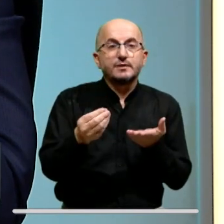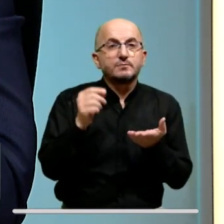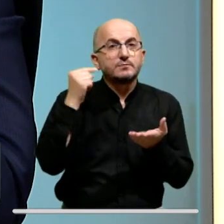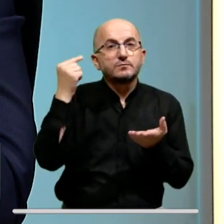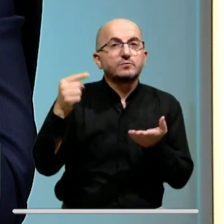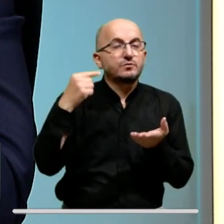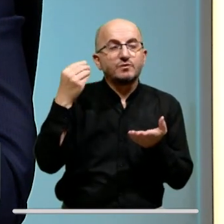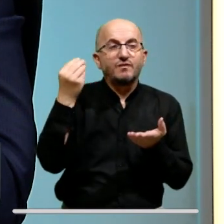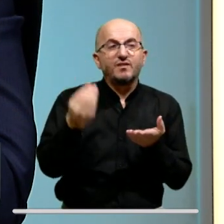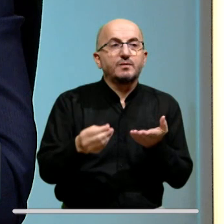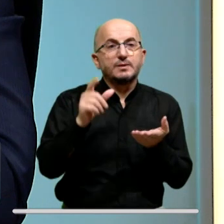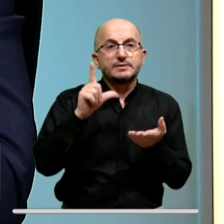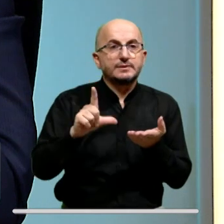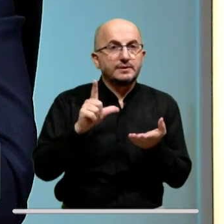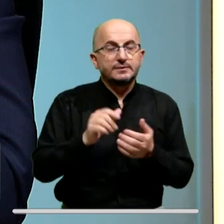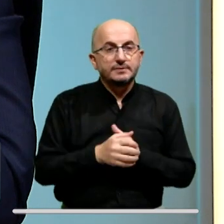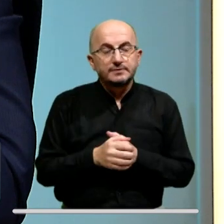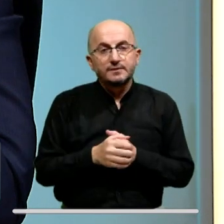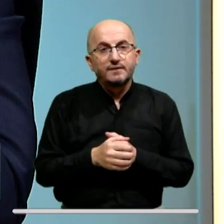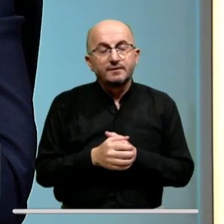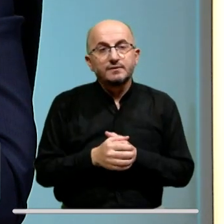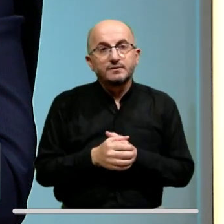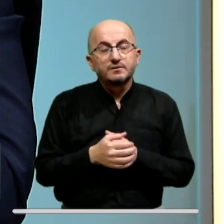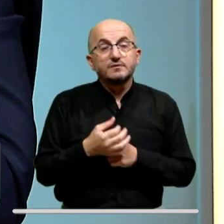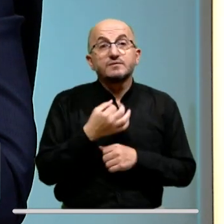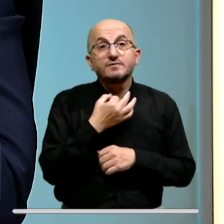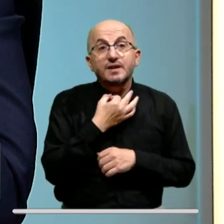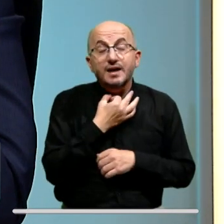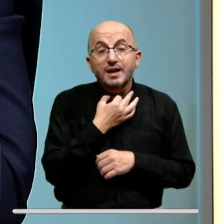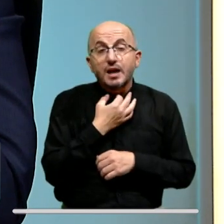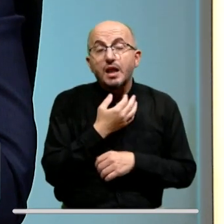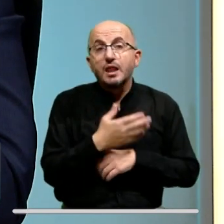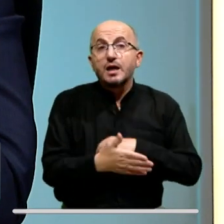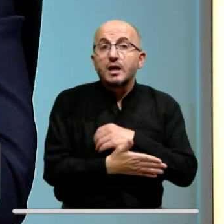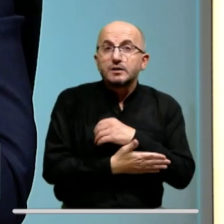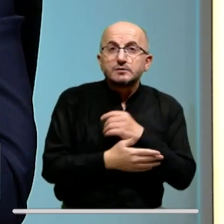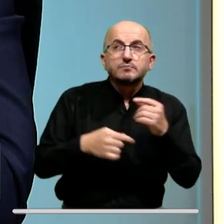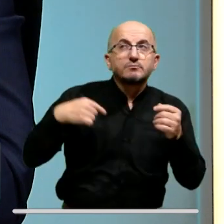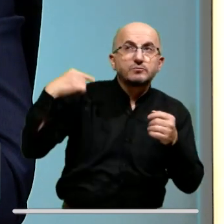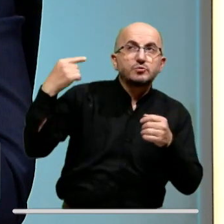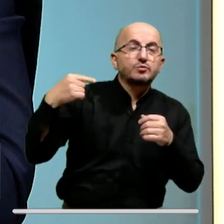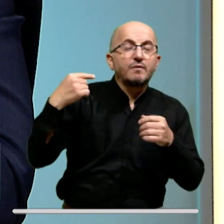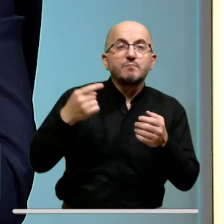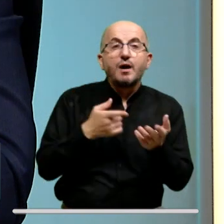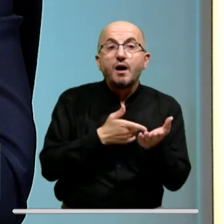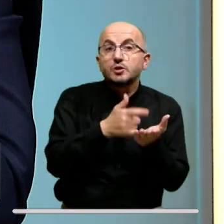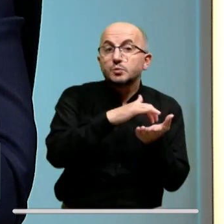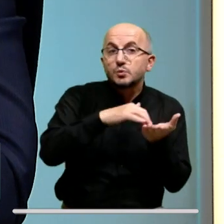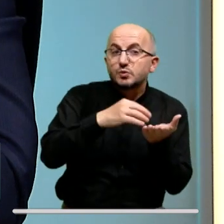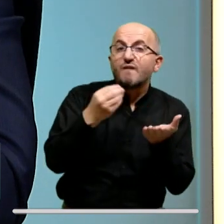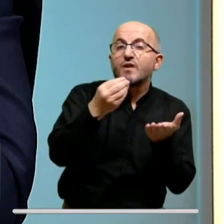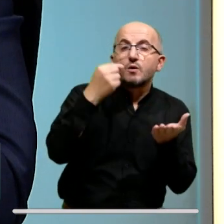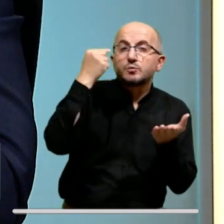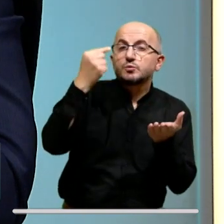niyetiyle verilmesi gerekir. Sadaka olarak, yani burada herhangi bir niyeti yoksa, ben öşür veriyorum diye ya